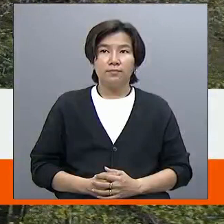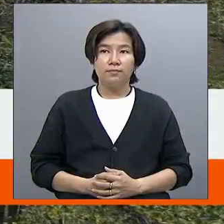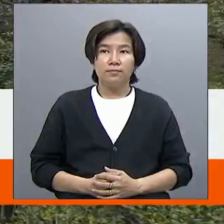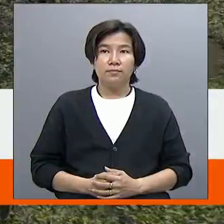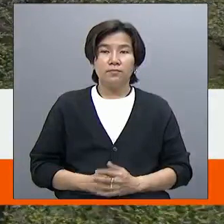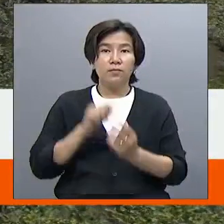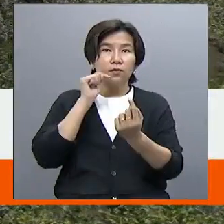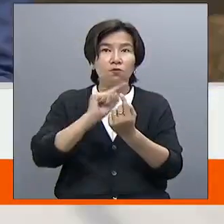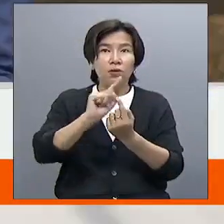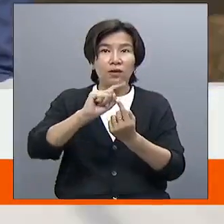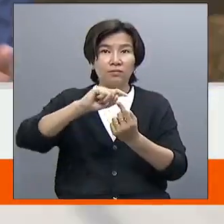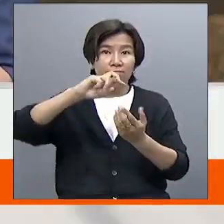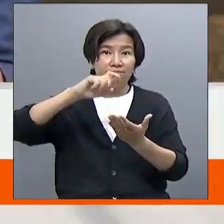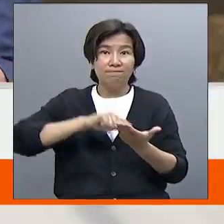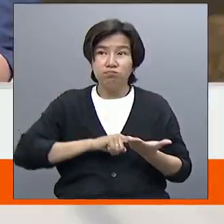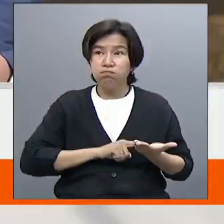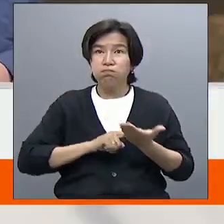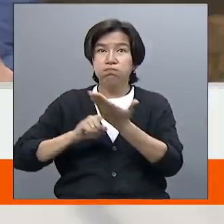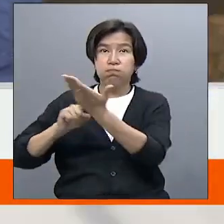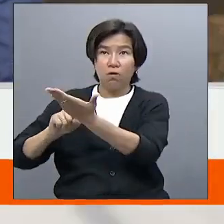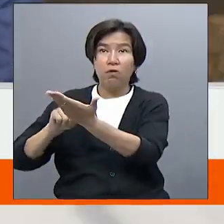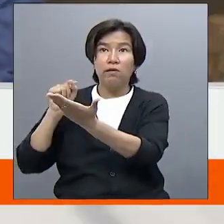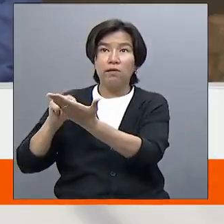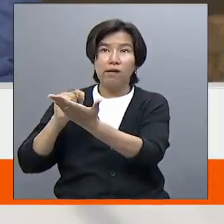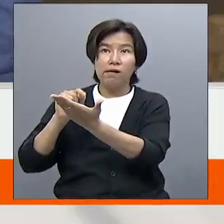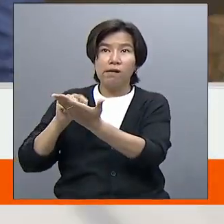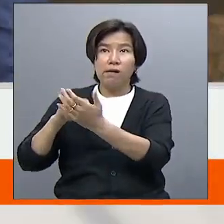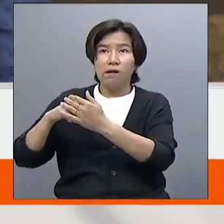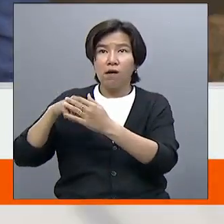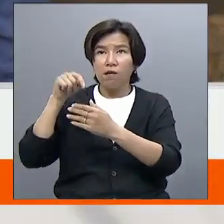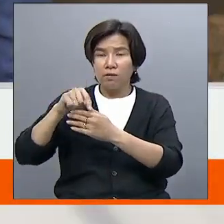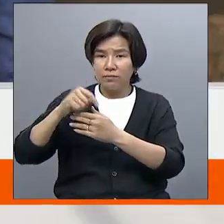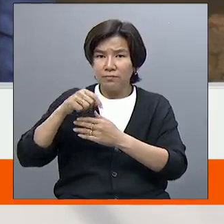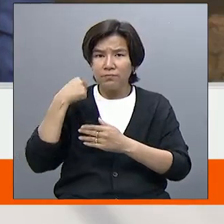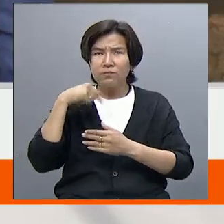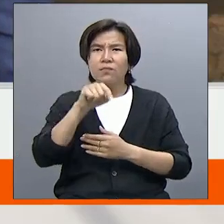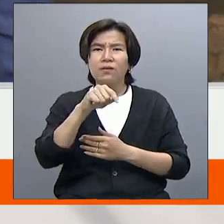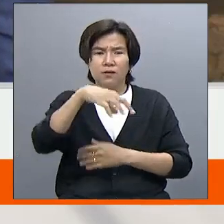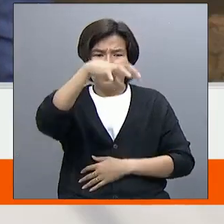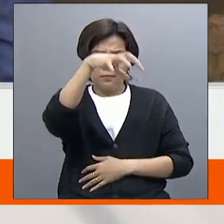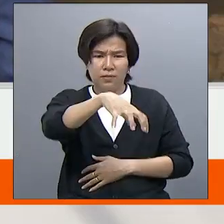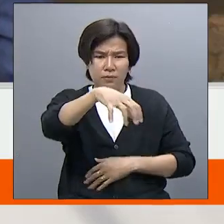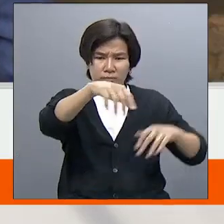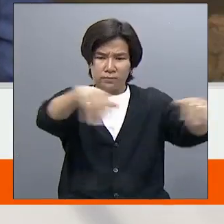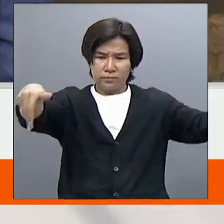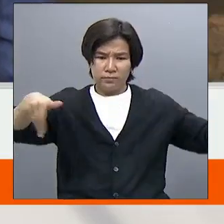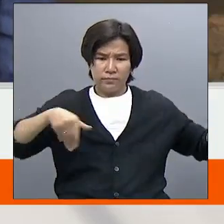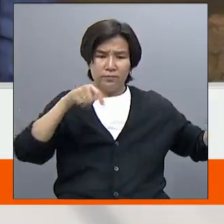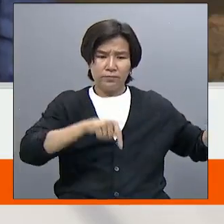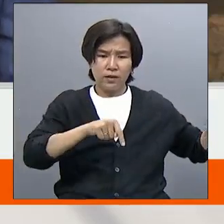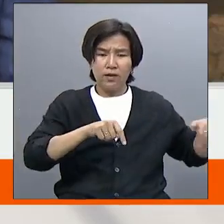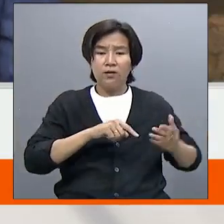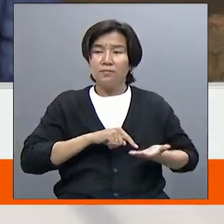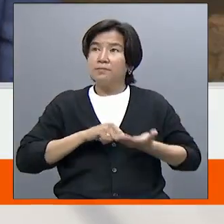ในตอนที่ขอขึ้นทะเบียนไปเนี่ยเราๆส่งกรอบพื้นที่กรอบแผนที่ที่จะใช้ในการพัฒนาไปด้วยหรือไม่อ่ะค่ะว่า